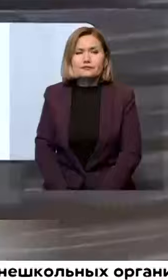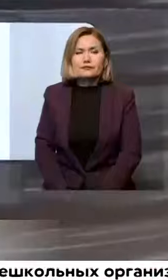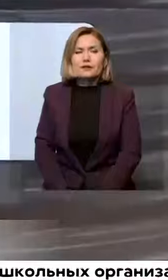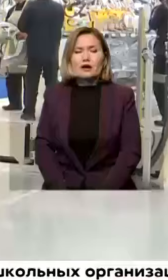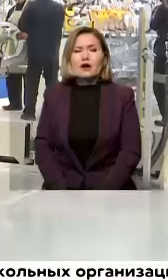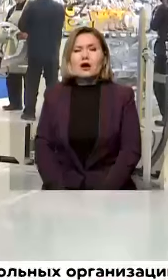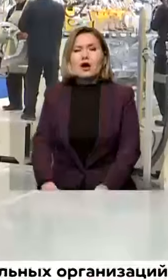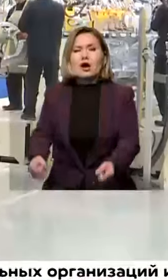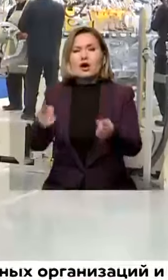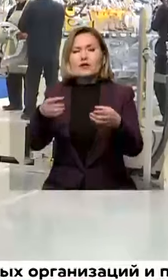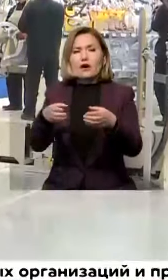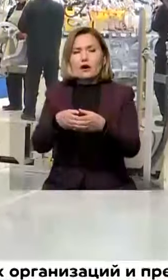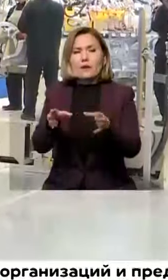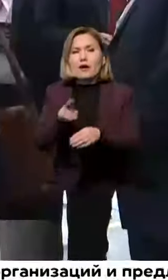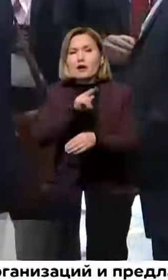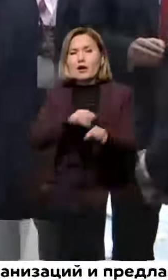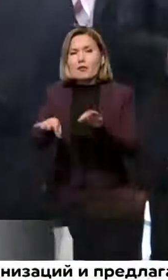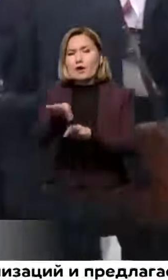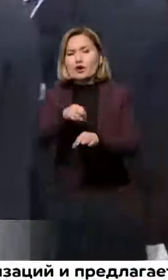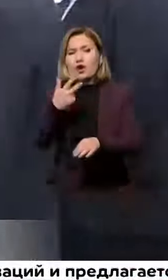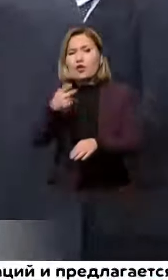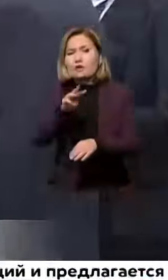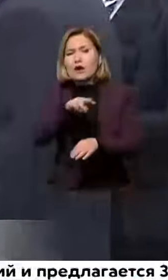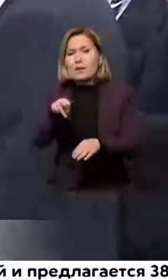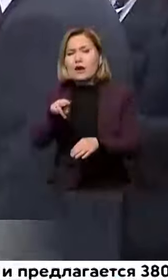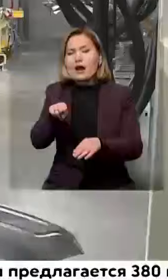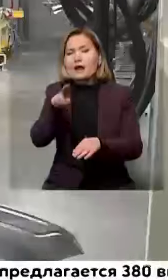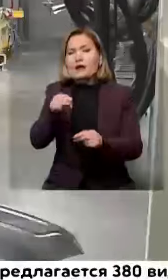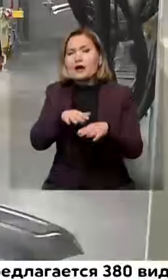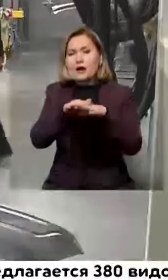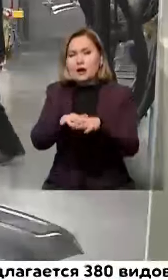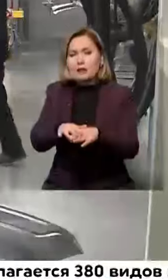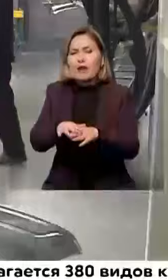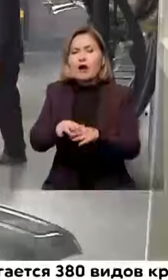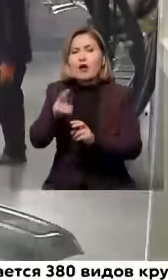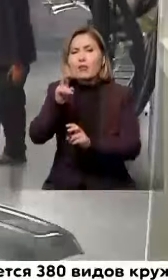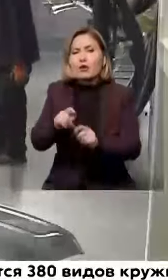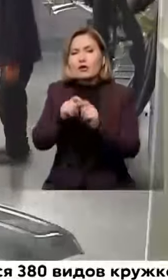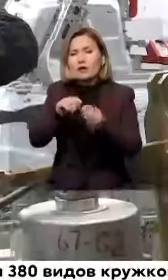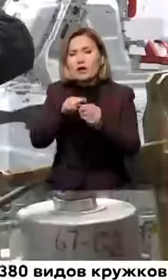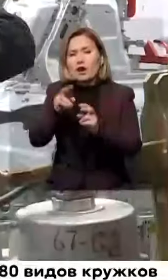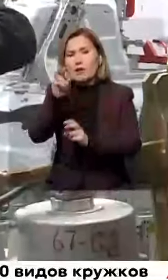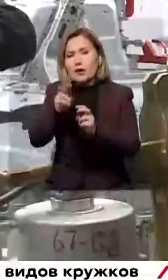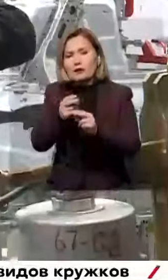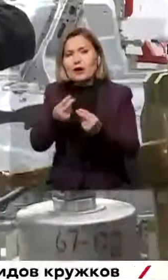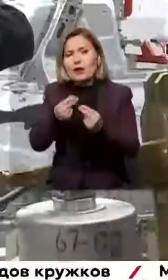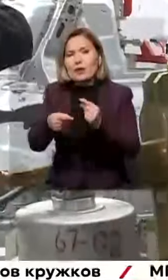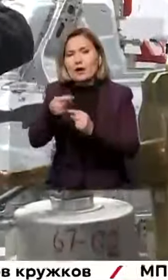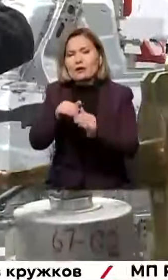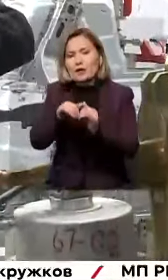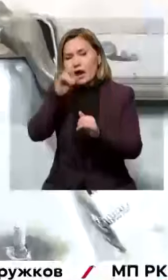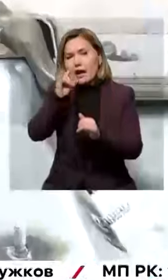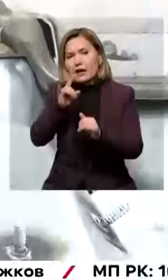General Motors компаниясымен бірлескен жобаға 30 миллиард теңгеден астам инвестиция салынды. Мұндай өнеркәсіптік кооперация